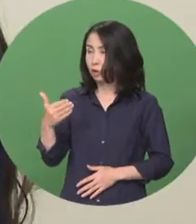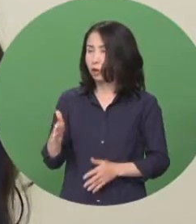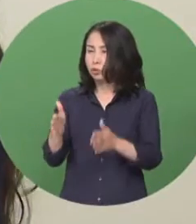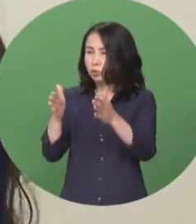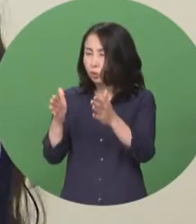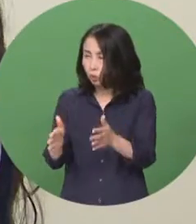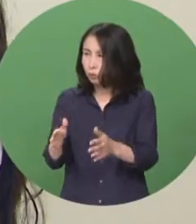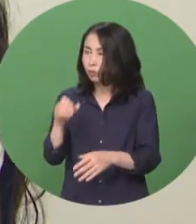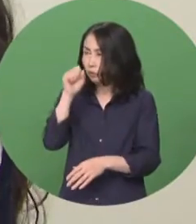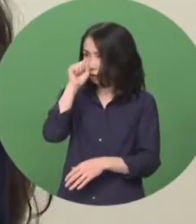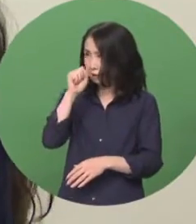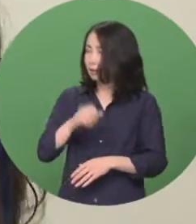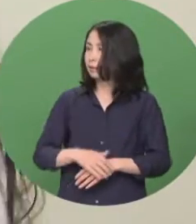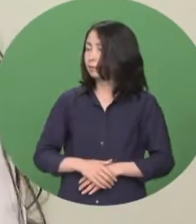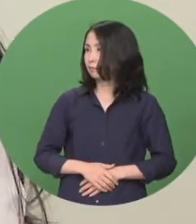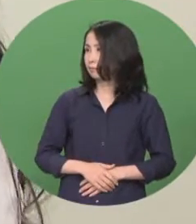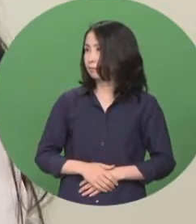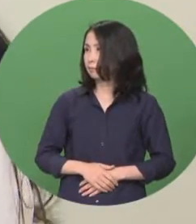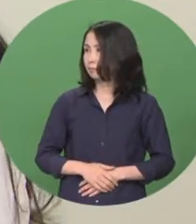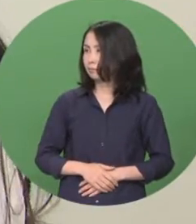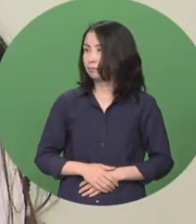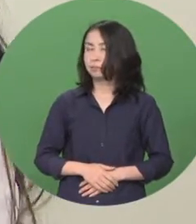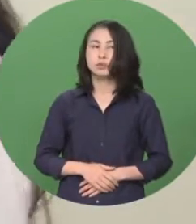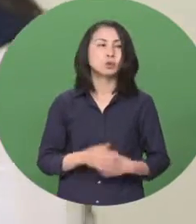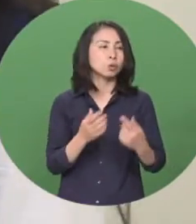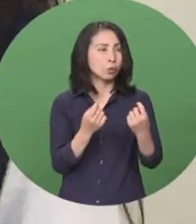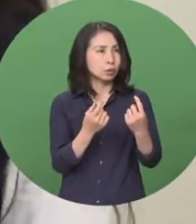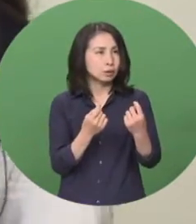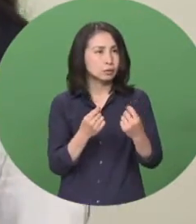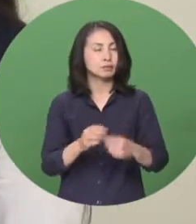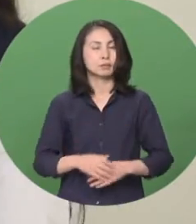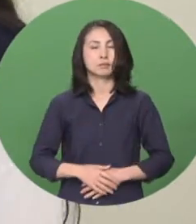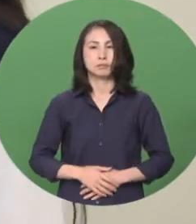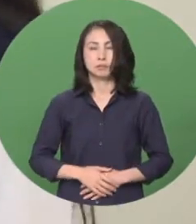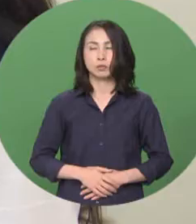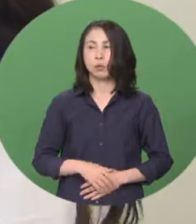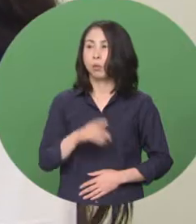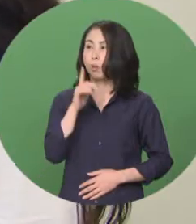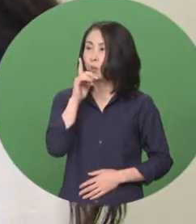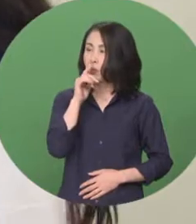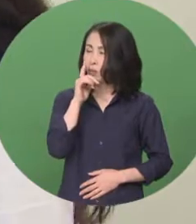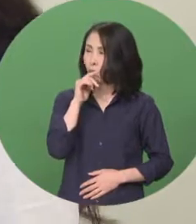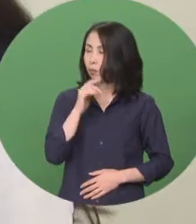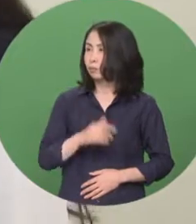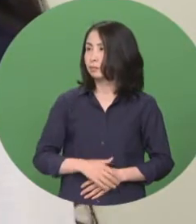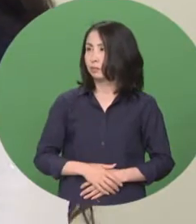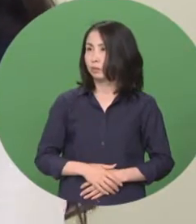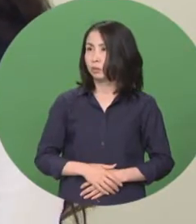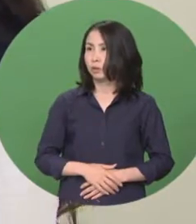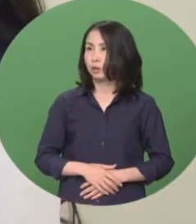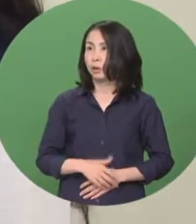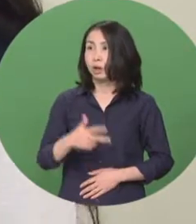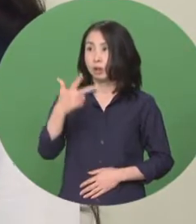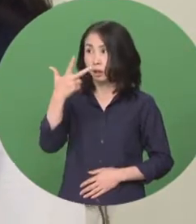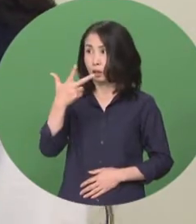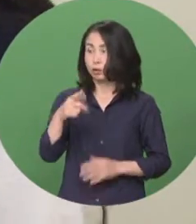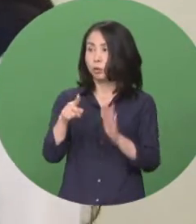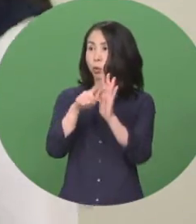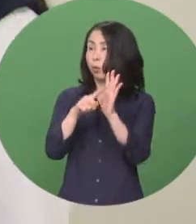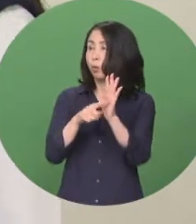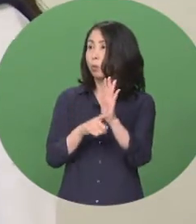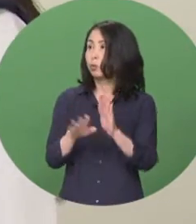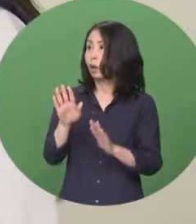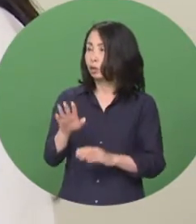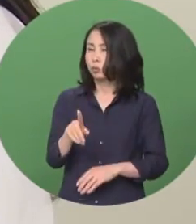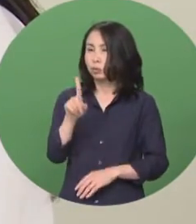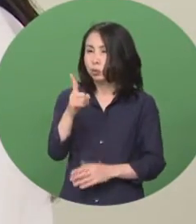番おいしいお水の、はい、ベストな状態ということですか？ そうですね、はい。 なるほど、はい、こういう7つ項目があるんですね。一、